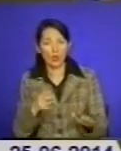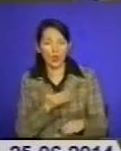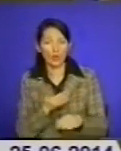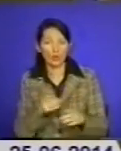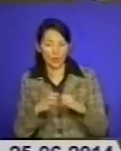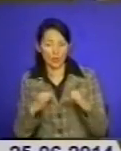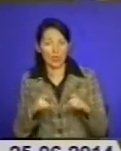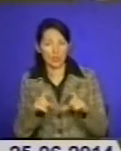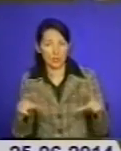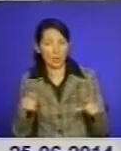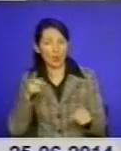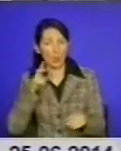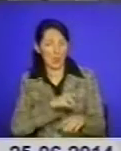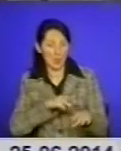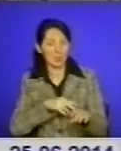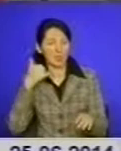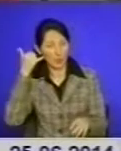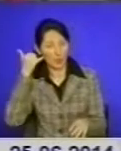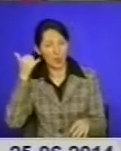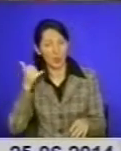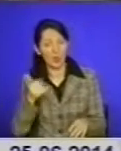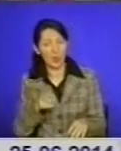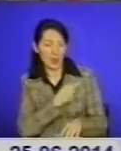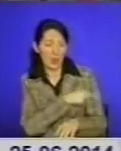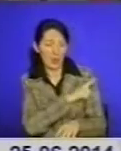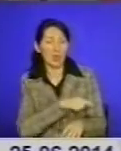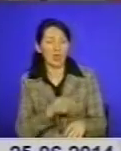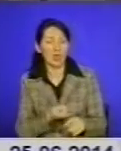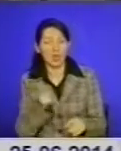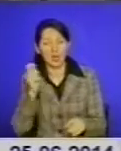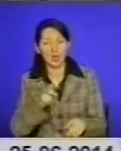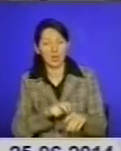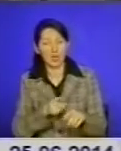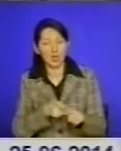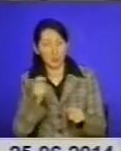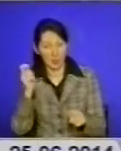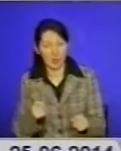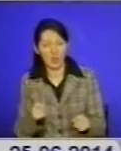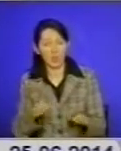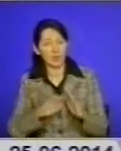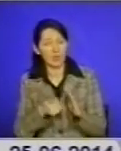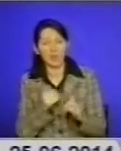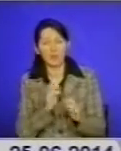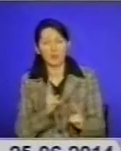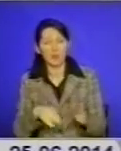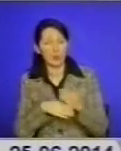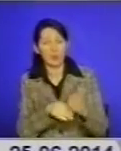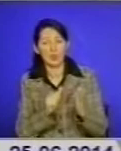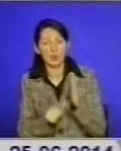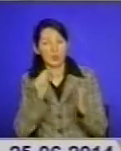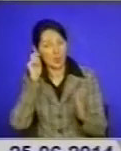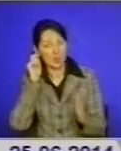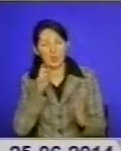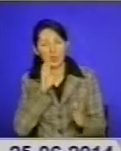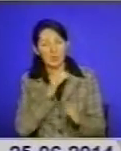лікарні. Медики швидкої, які прибули на виклик, нічим допомогти 69-річній жінці вже не змогли. За справу взялися місцеві